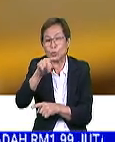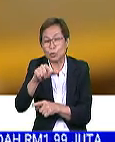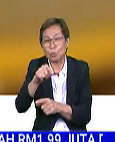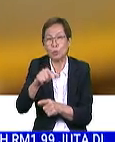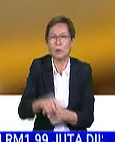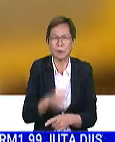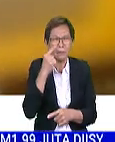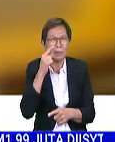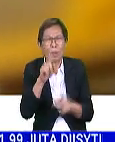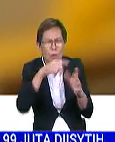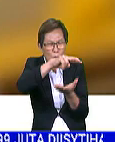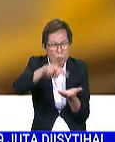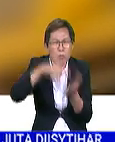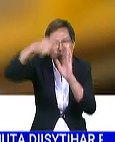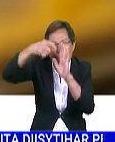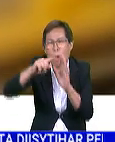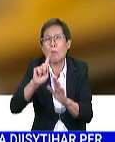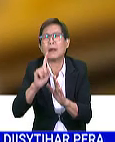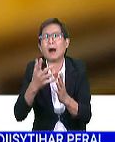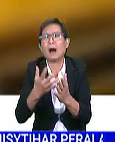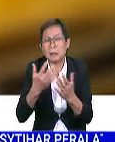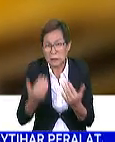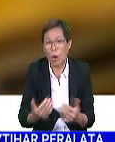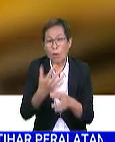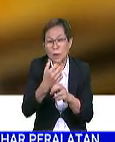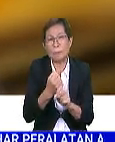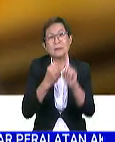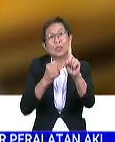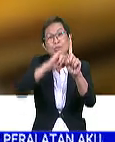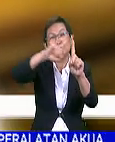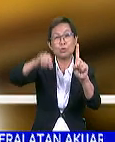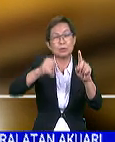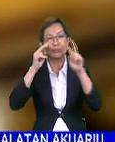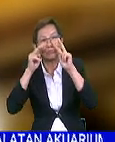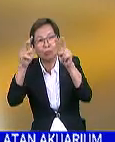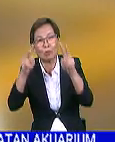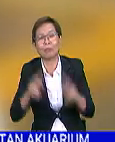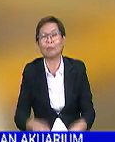lokasi rakaman video diambil dan ia kini mendapat lebih 1 juta tontonan.